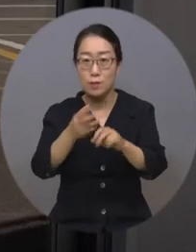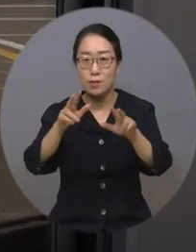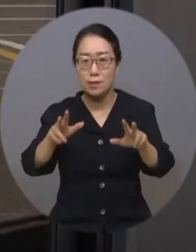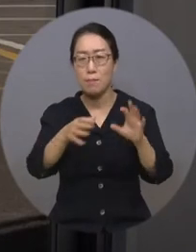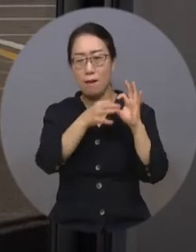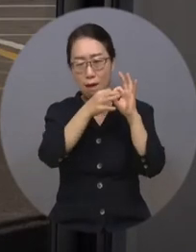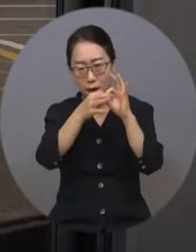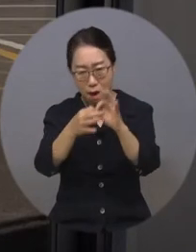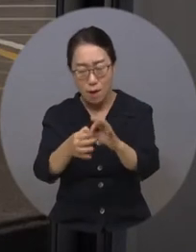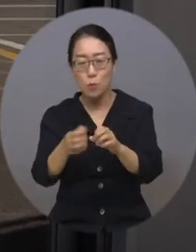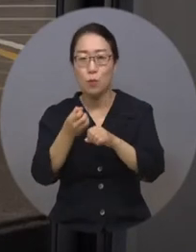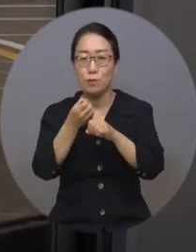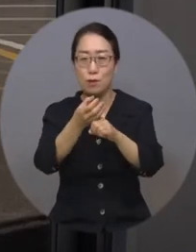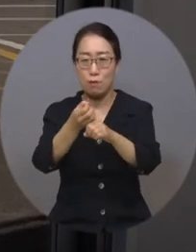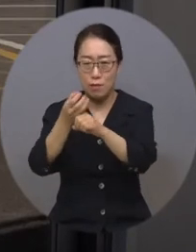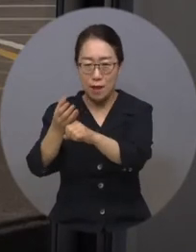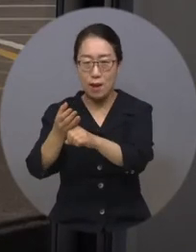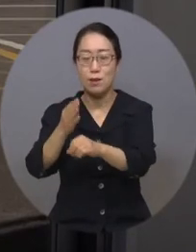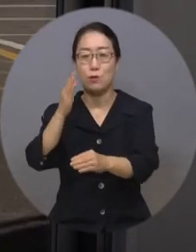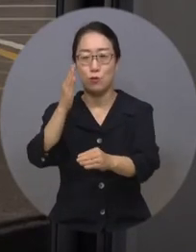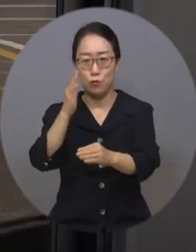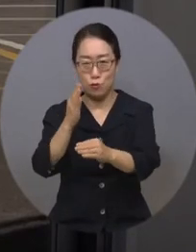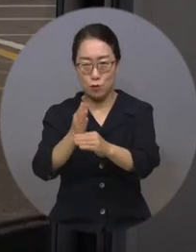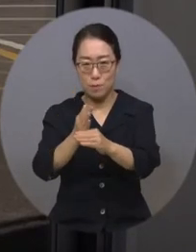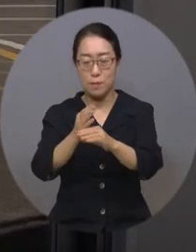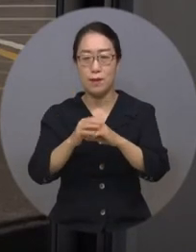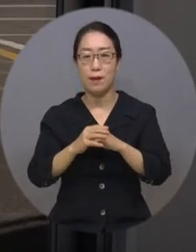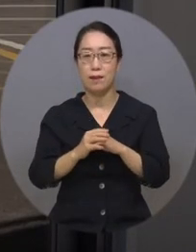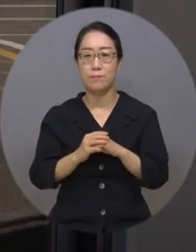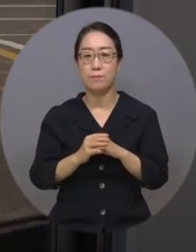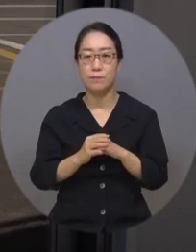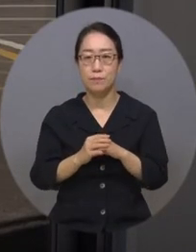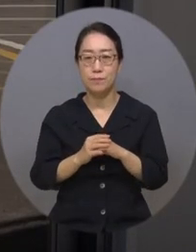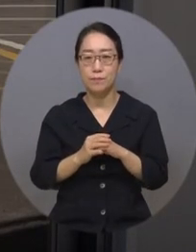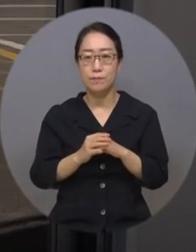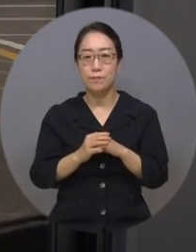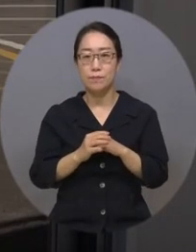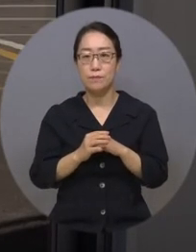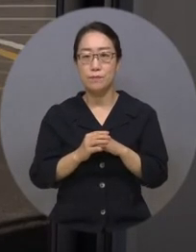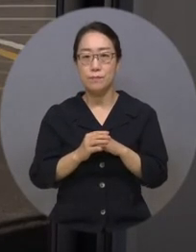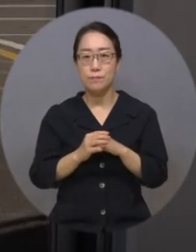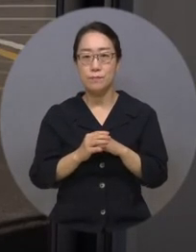순간에도 전해지고 있습니다. 복지TV 경기방송 정선입니다.